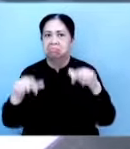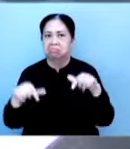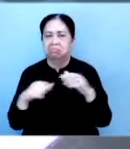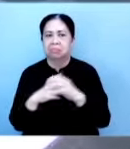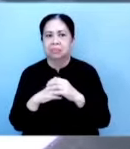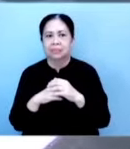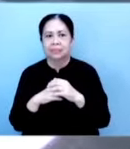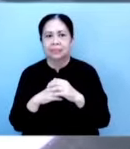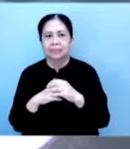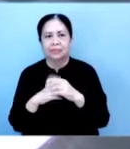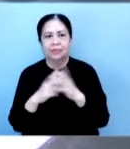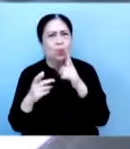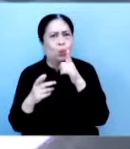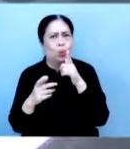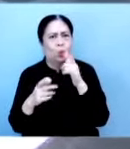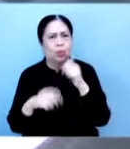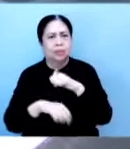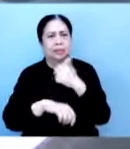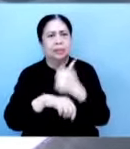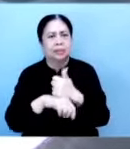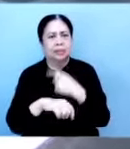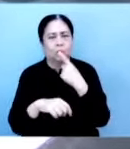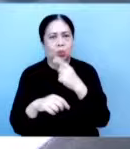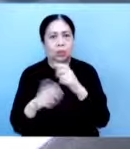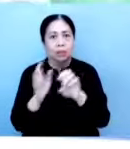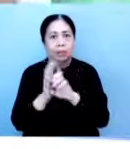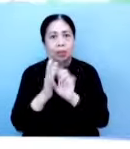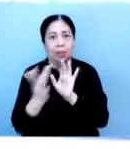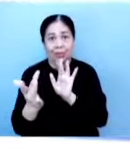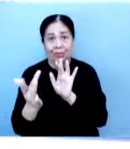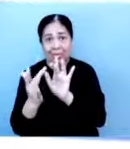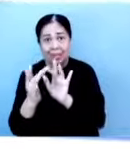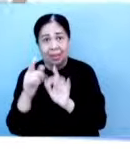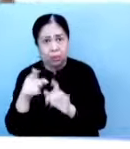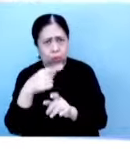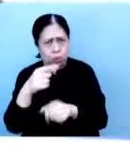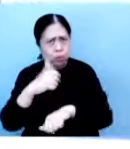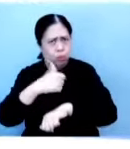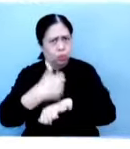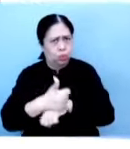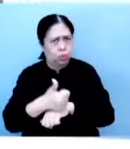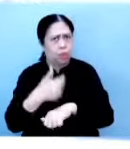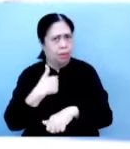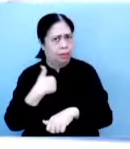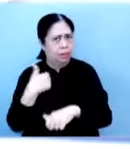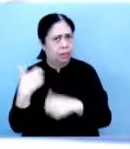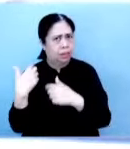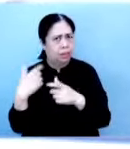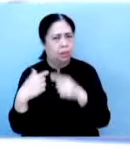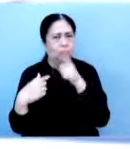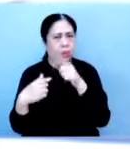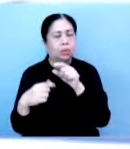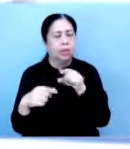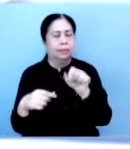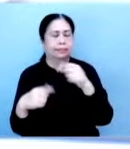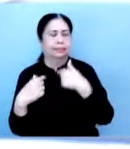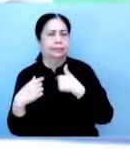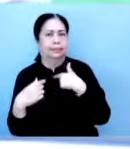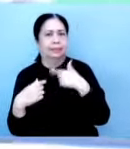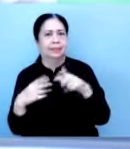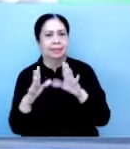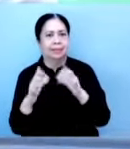sets it up kasi kunwari pagka kinontact kayo Kayo ba magse-set up kayo Dang magtatanggal kami mismo Ma'am ah kayo